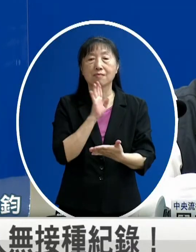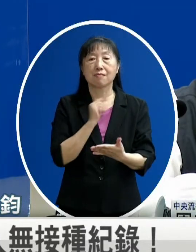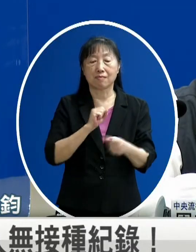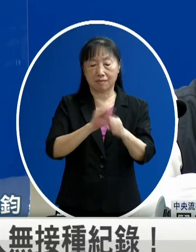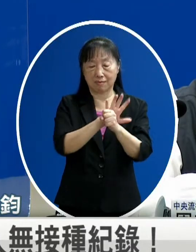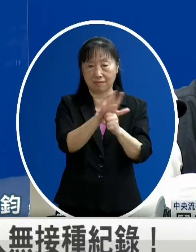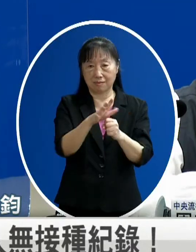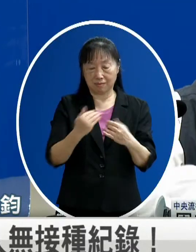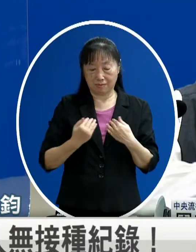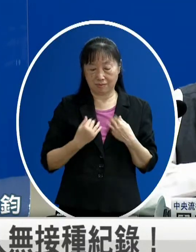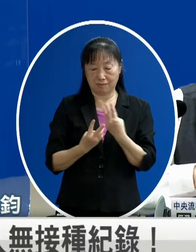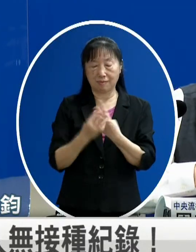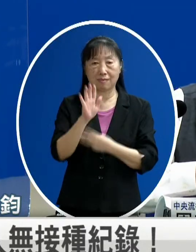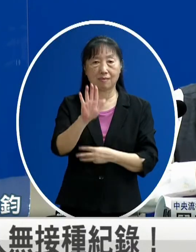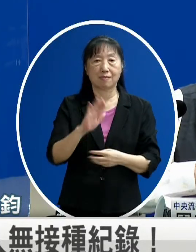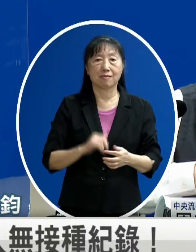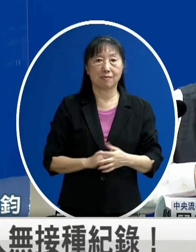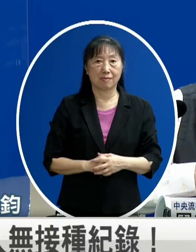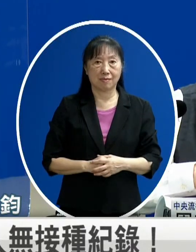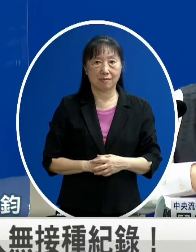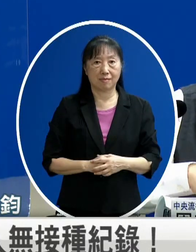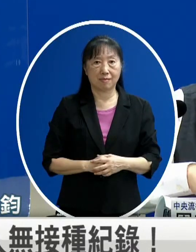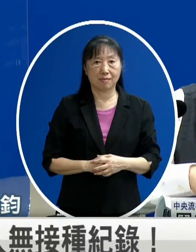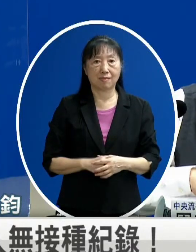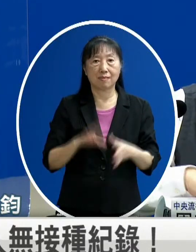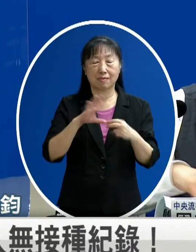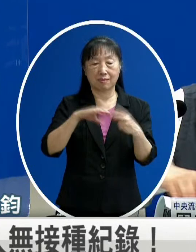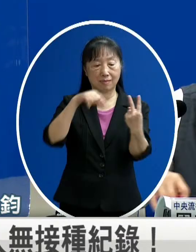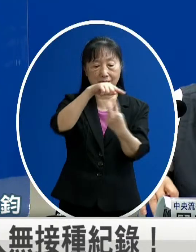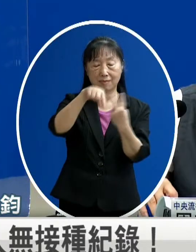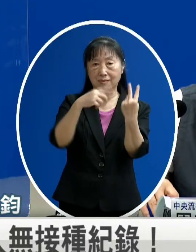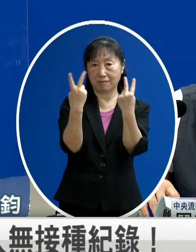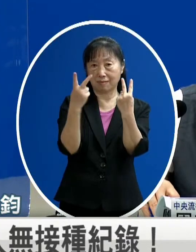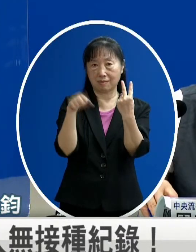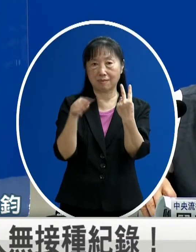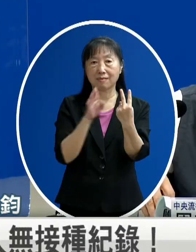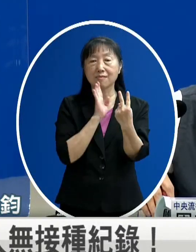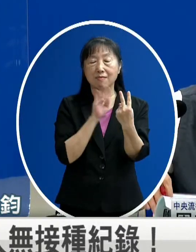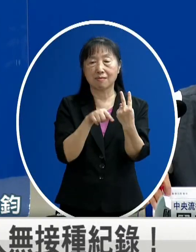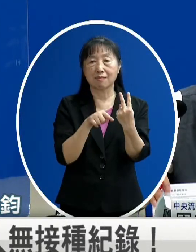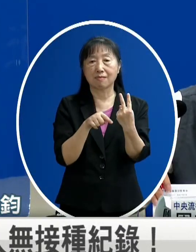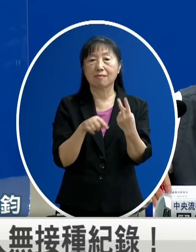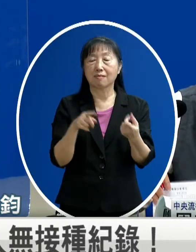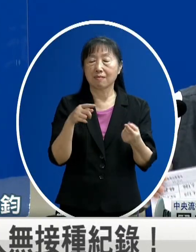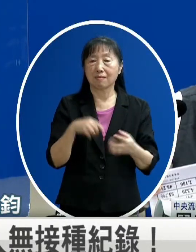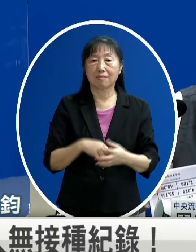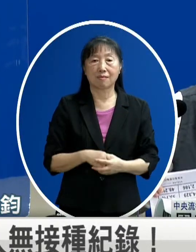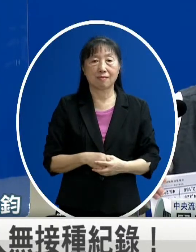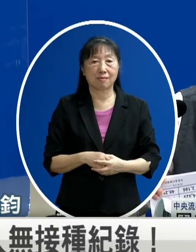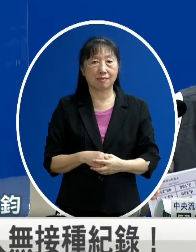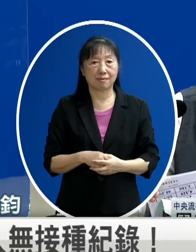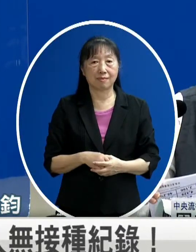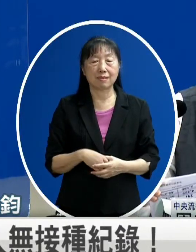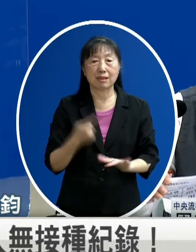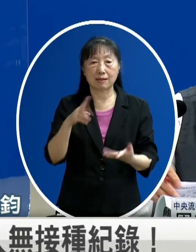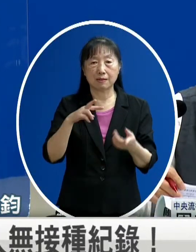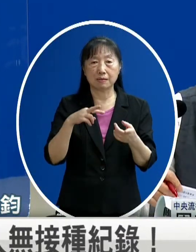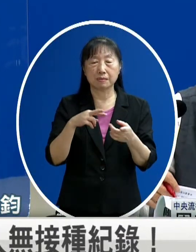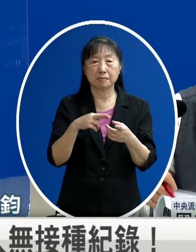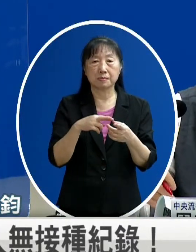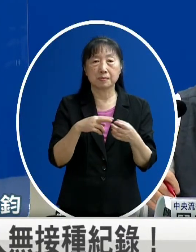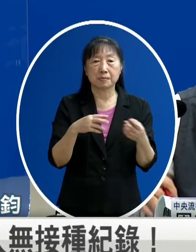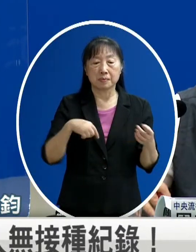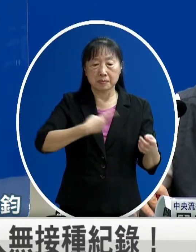肺炎的一个情形，所以这一位的这两位的发病日事实上，应该是说都距离死亡